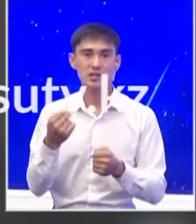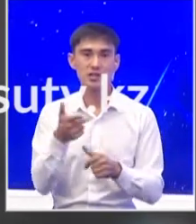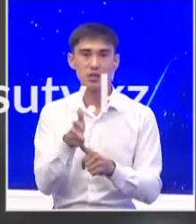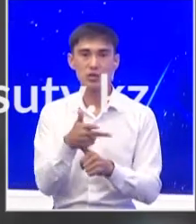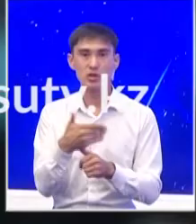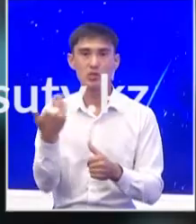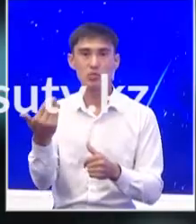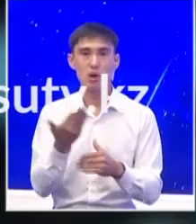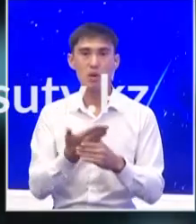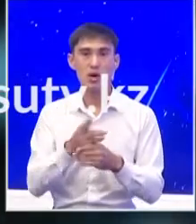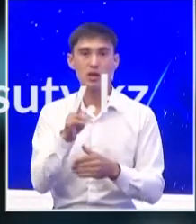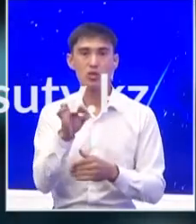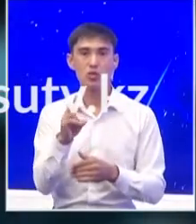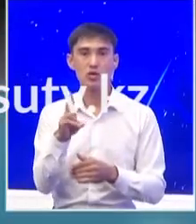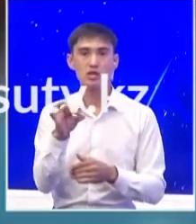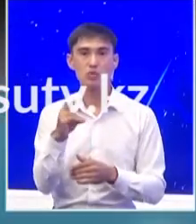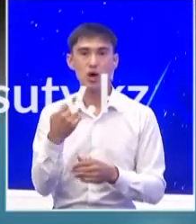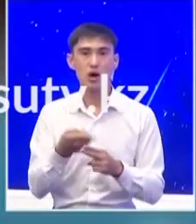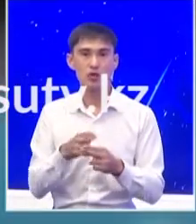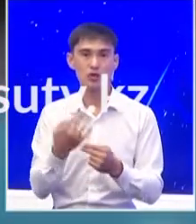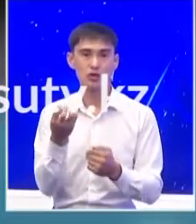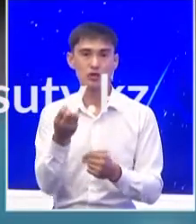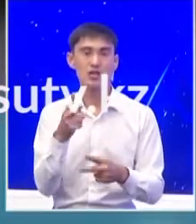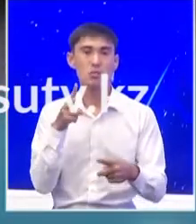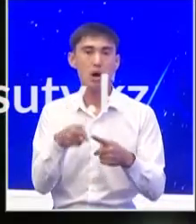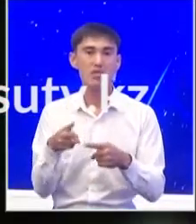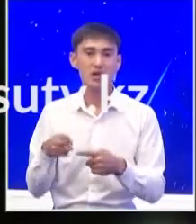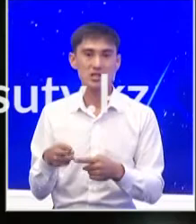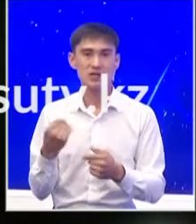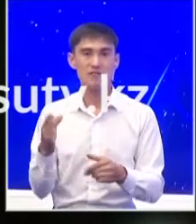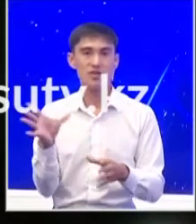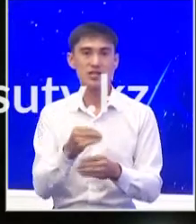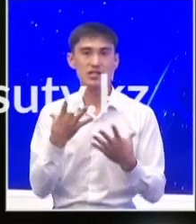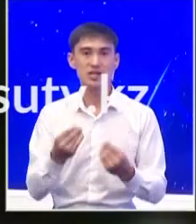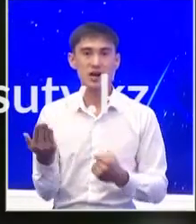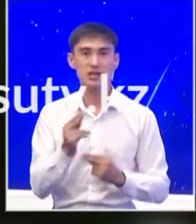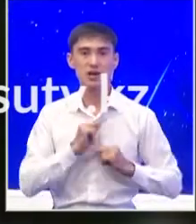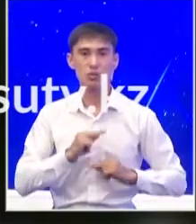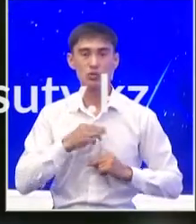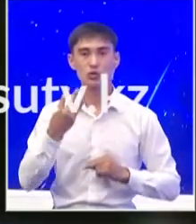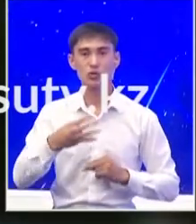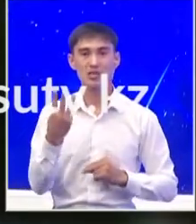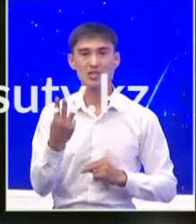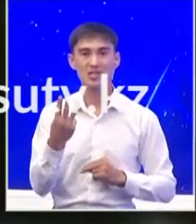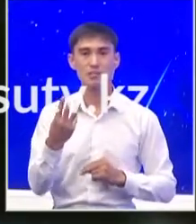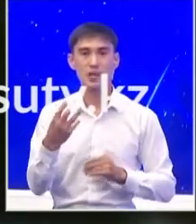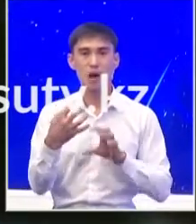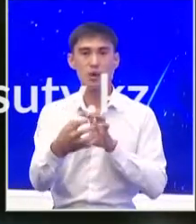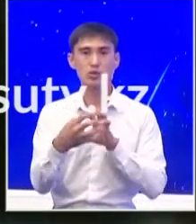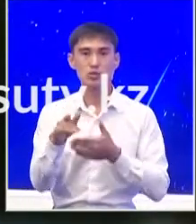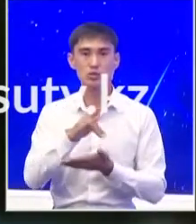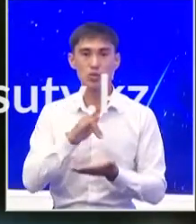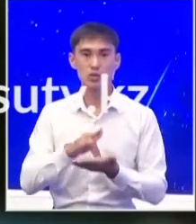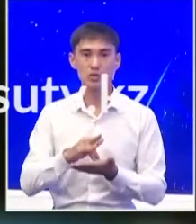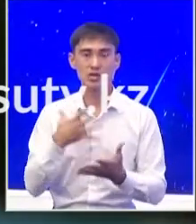ролики ему помогает кондуктор Кажимукан, который еще делает монтаж. Весь день они работают на 43-м маршруте